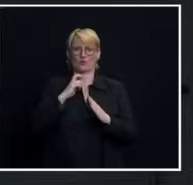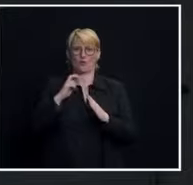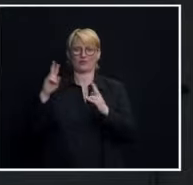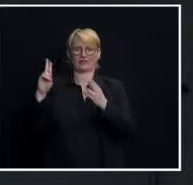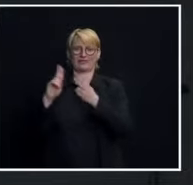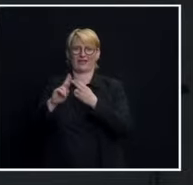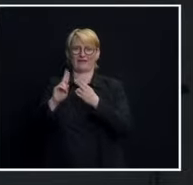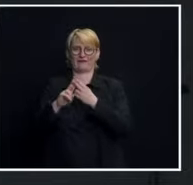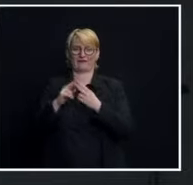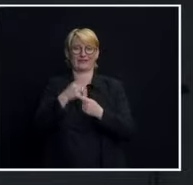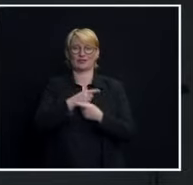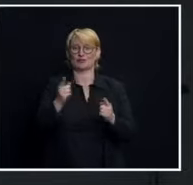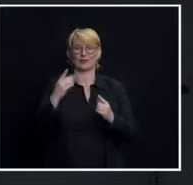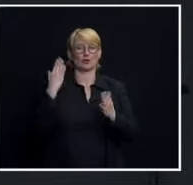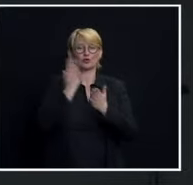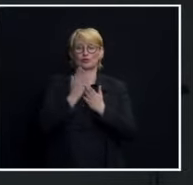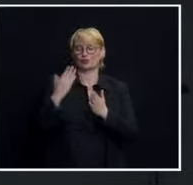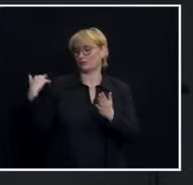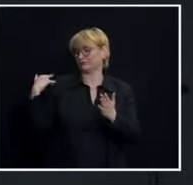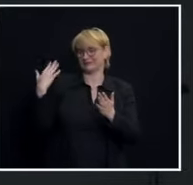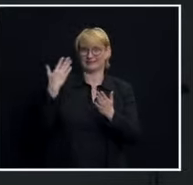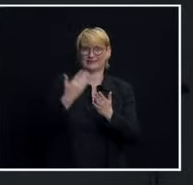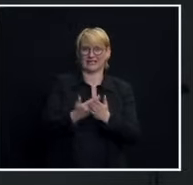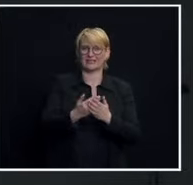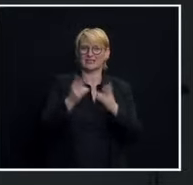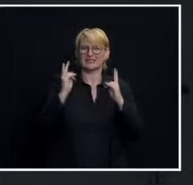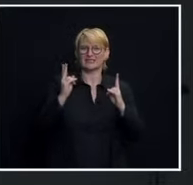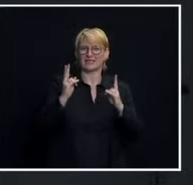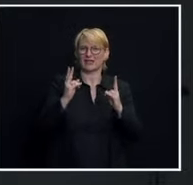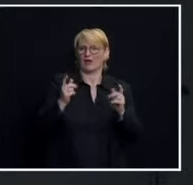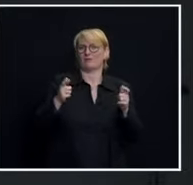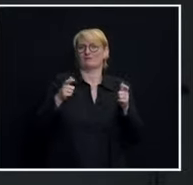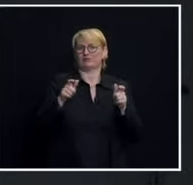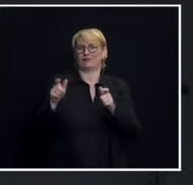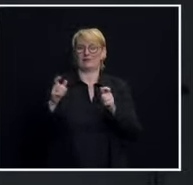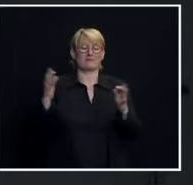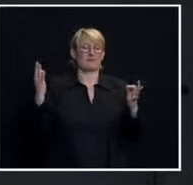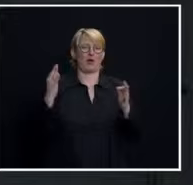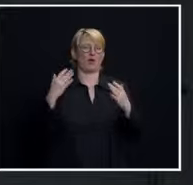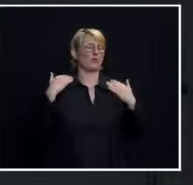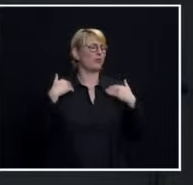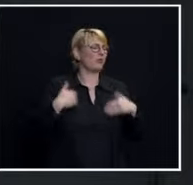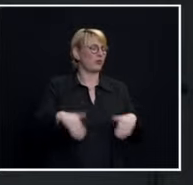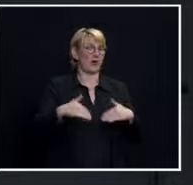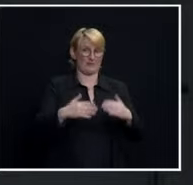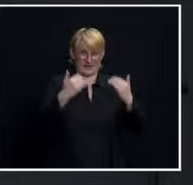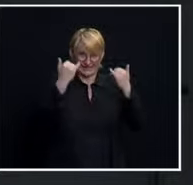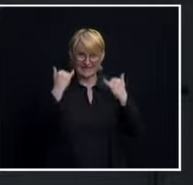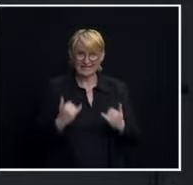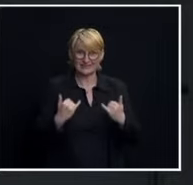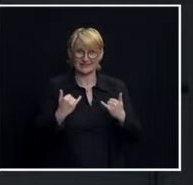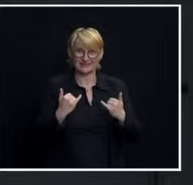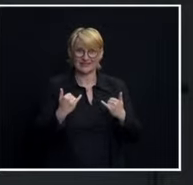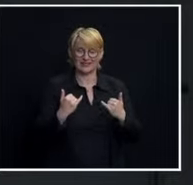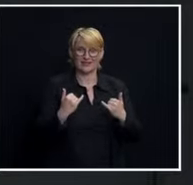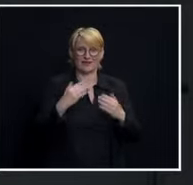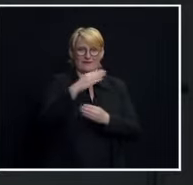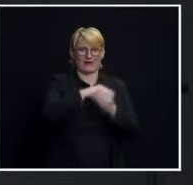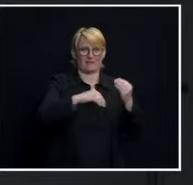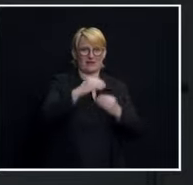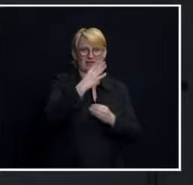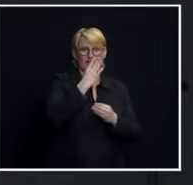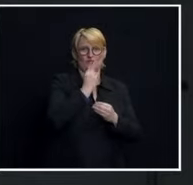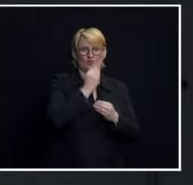den allerstrengsten Sicherheitsvorkehrungen stattfinden. Jetzt nehmen jüdische Familien an der